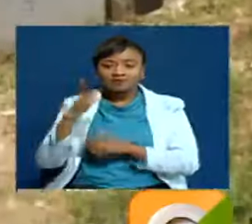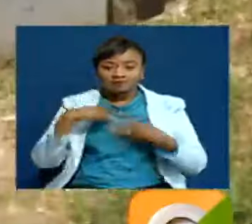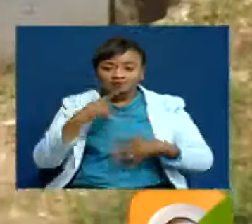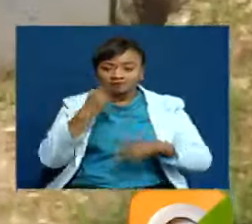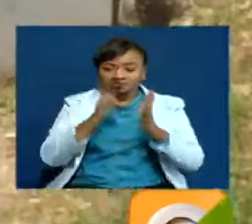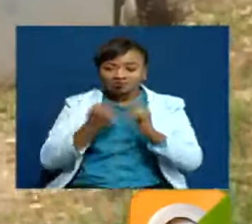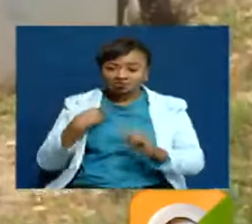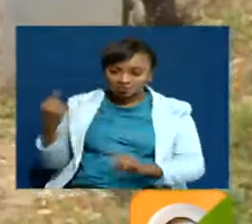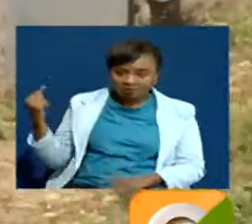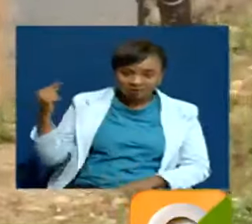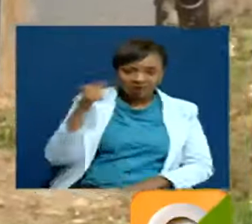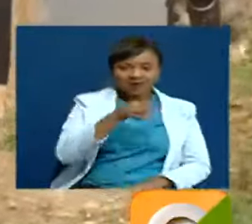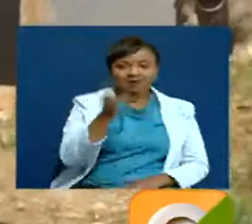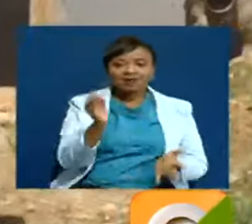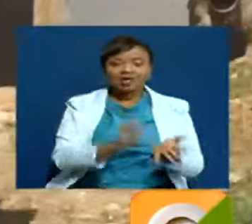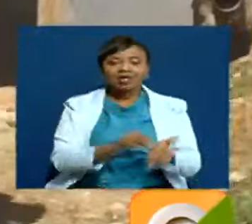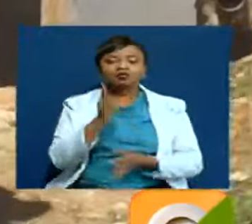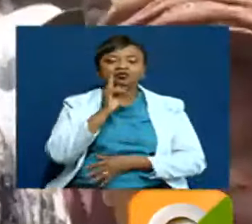hizo hapo kesho.